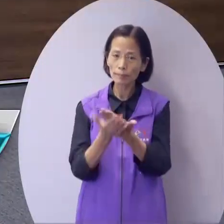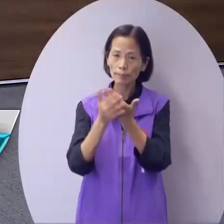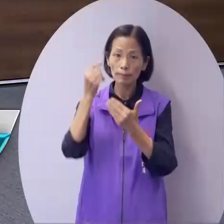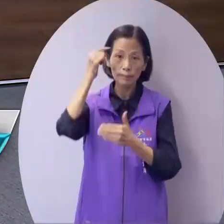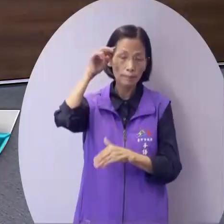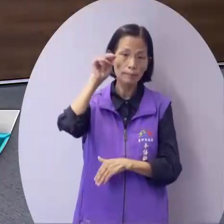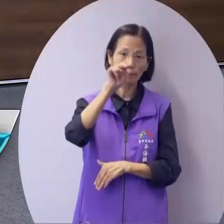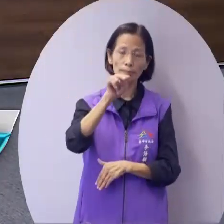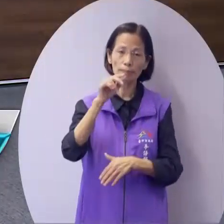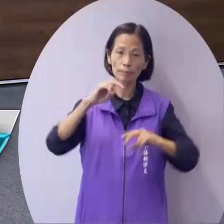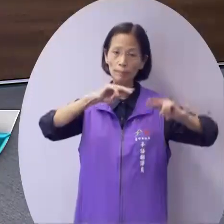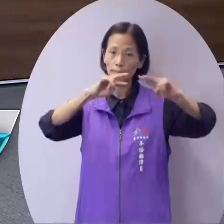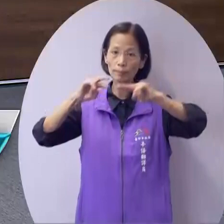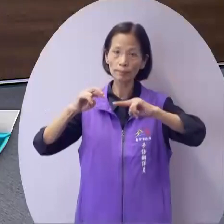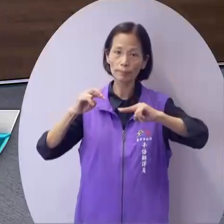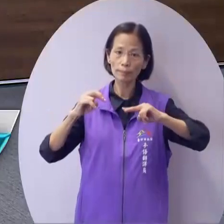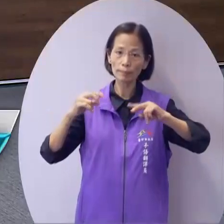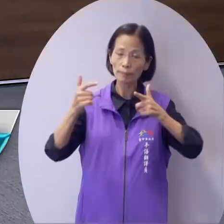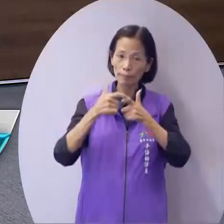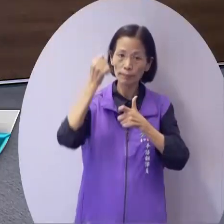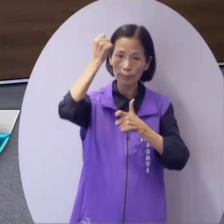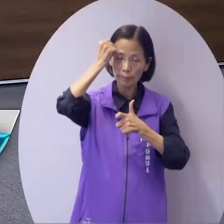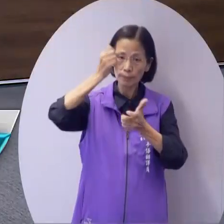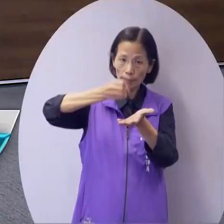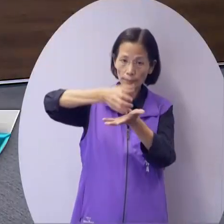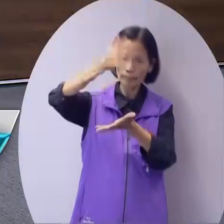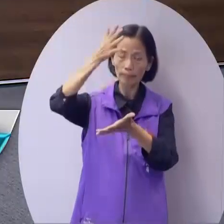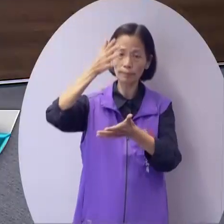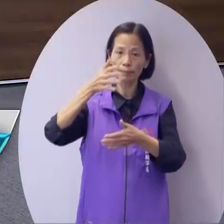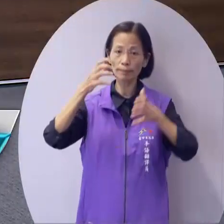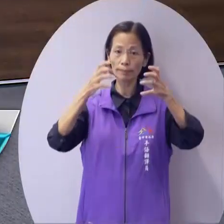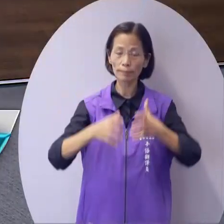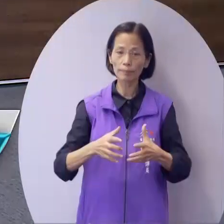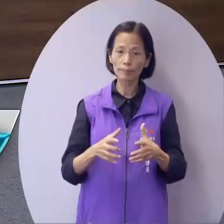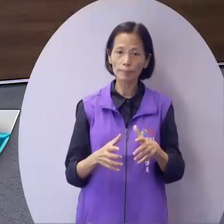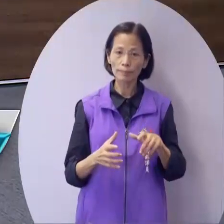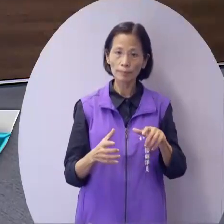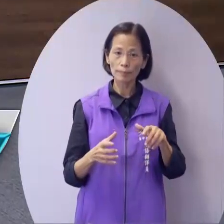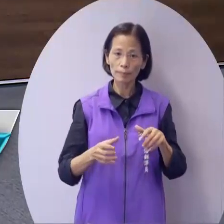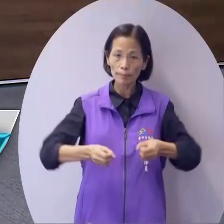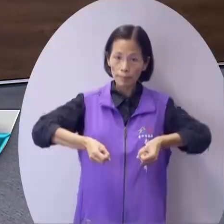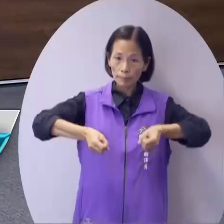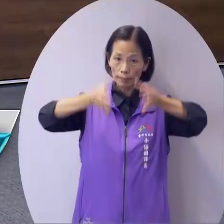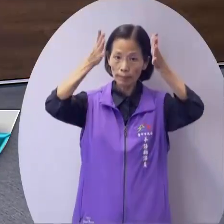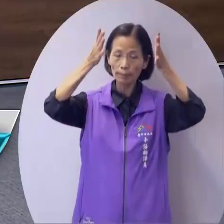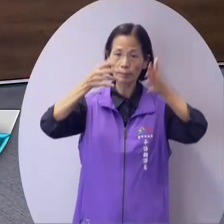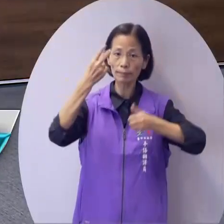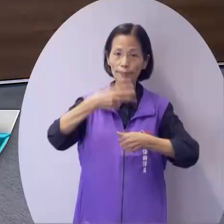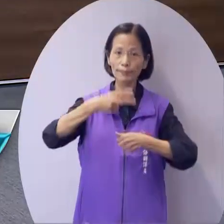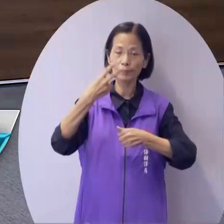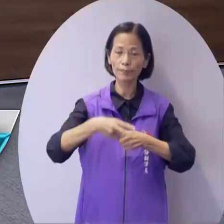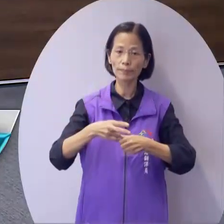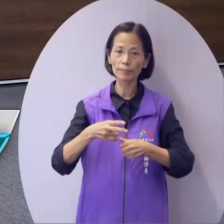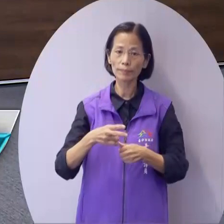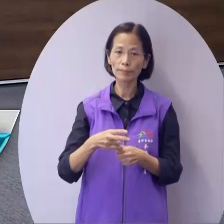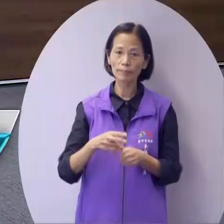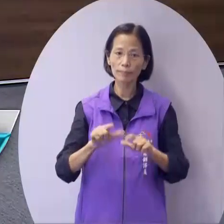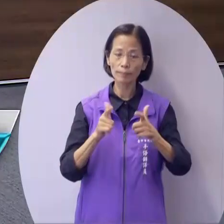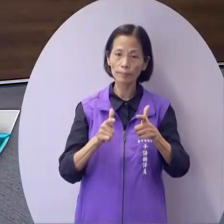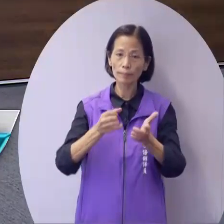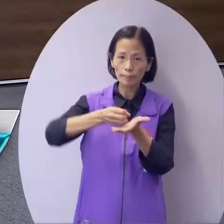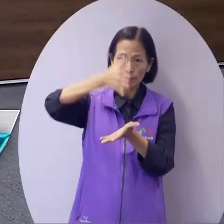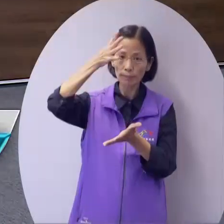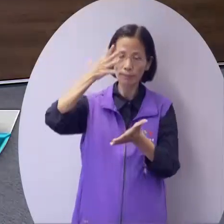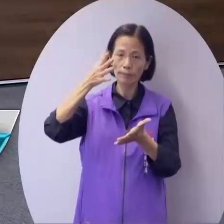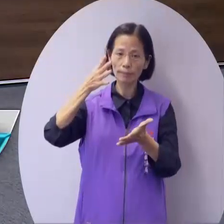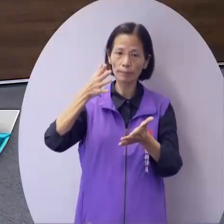见，修正宜居建筑设施设置于公寓大厦及非公寓大厦的